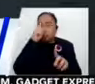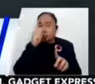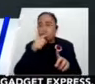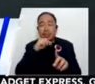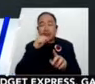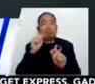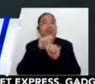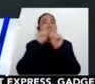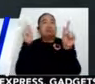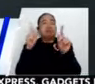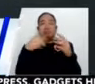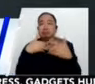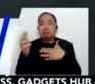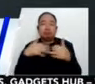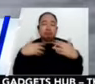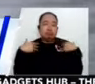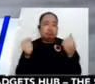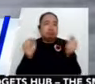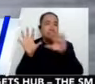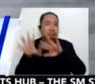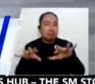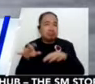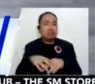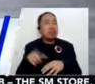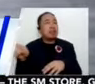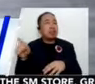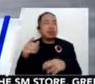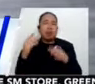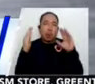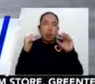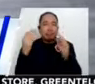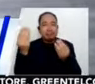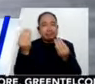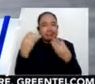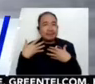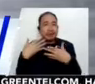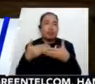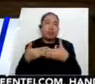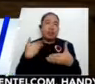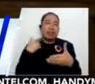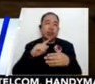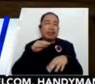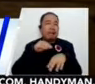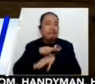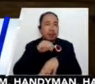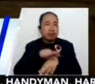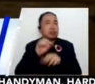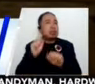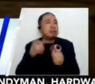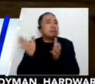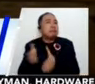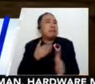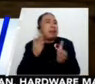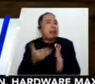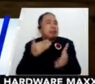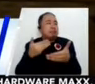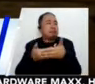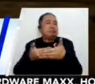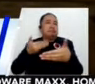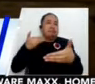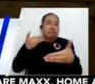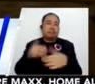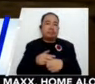na mas maaga sanang maibigay sa kanila ang advisories nito para mas makapaghanda. Baka pwede mauna